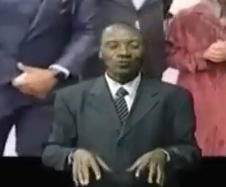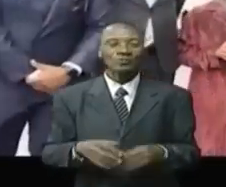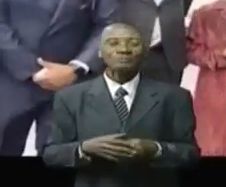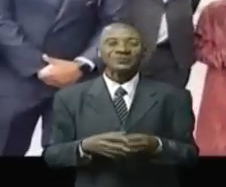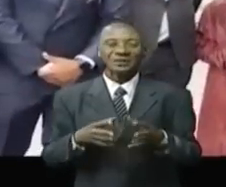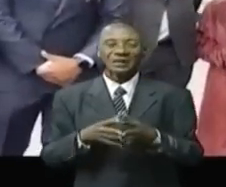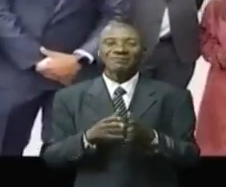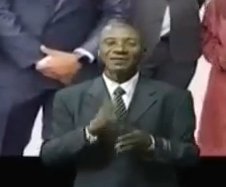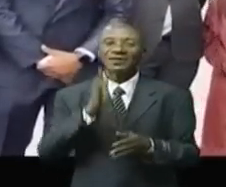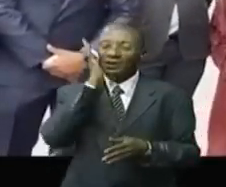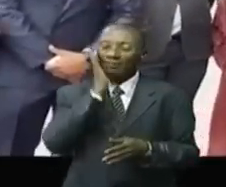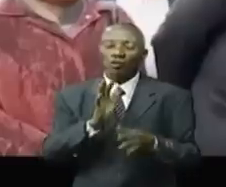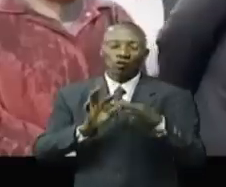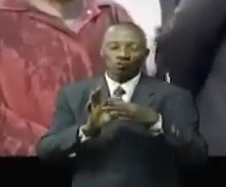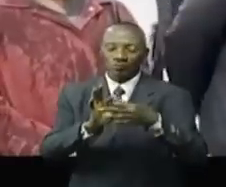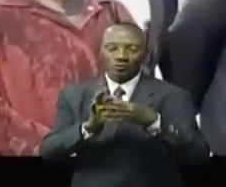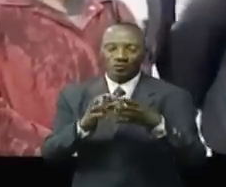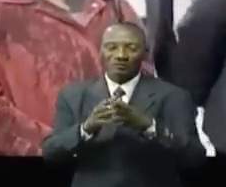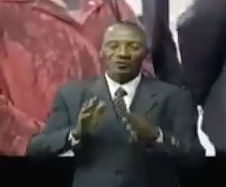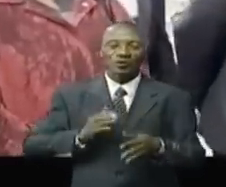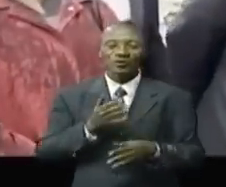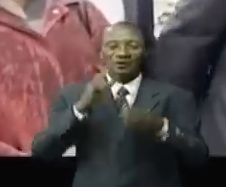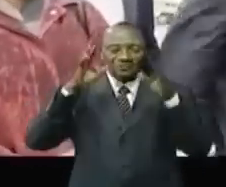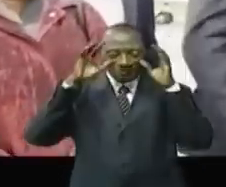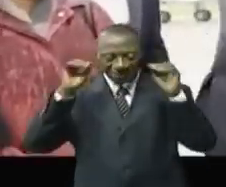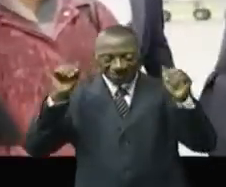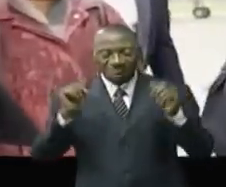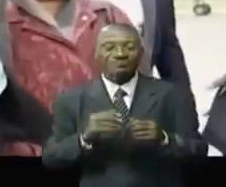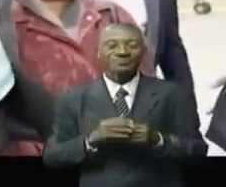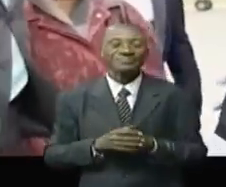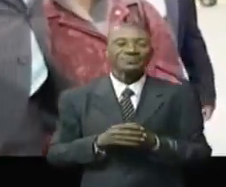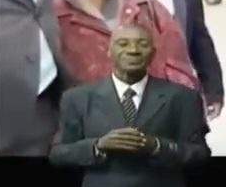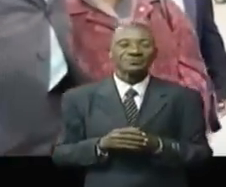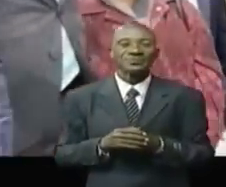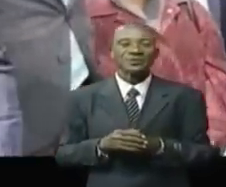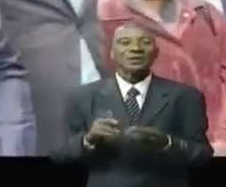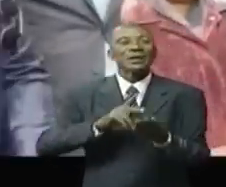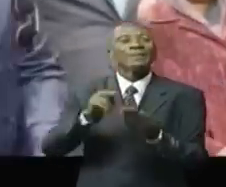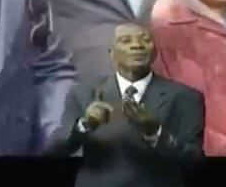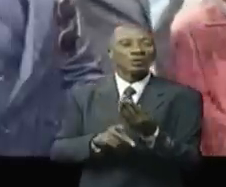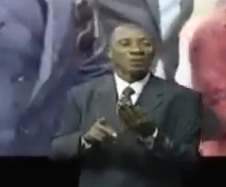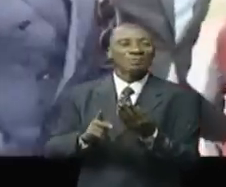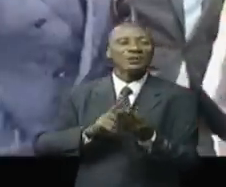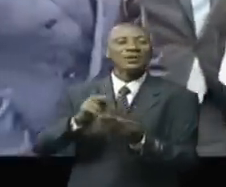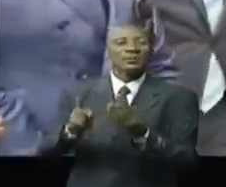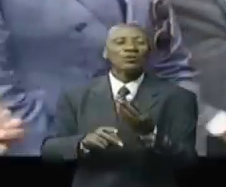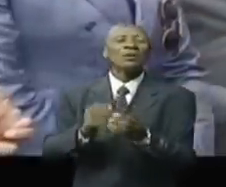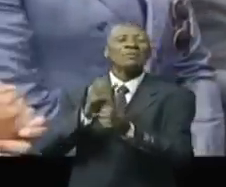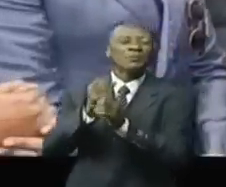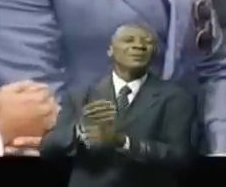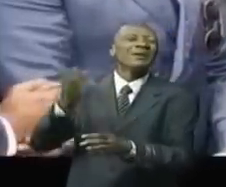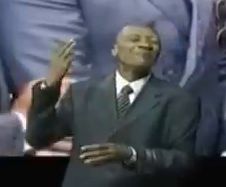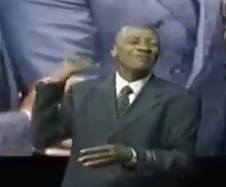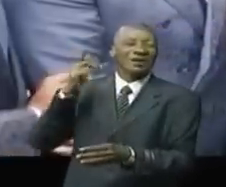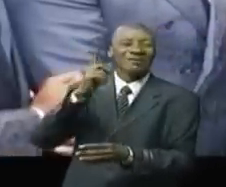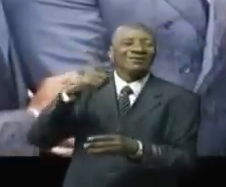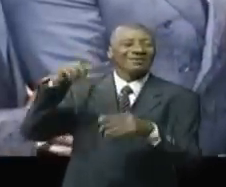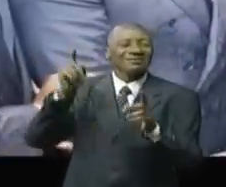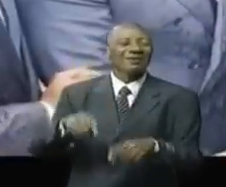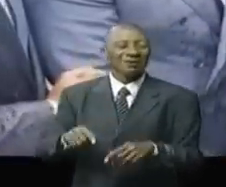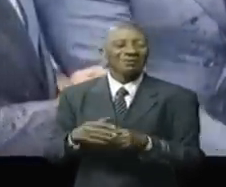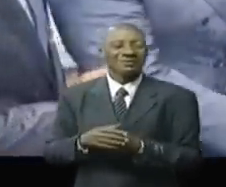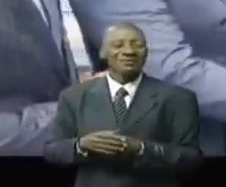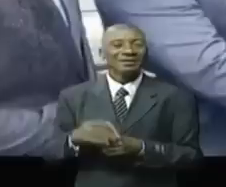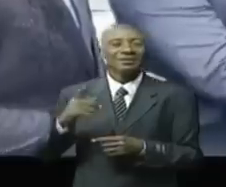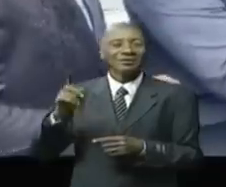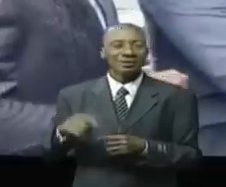Antoine Tshisekedi Tshilombo. Comment les choses vont se passer? Il y a tout un programme qui a été tracé depuis plus d'une année où